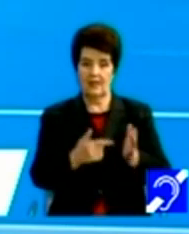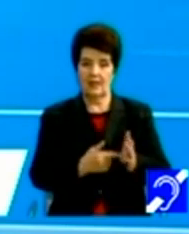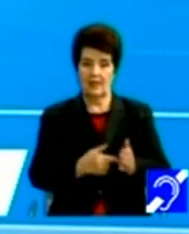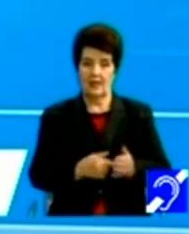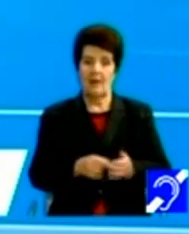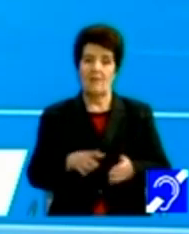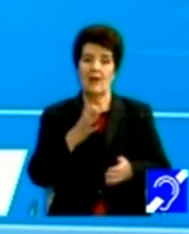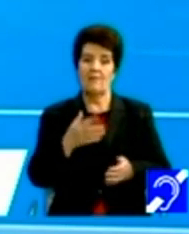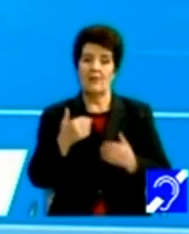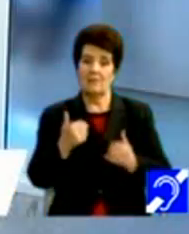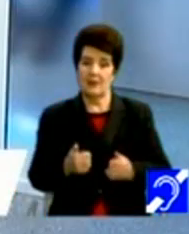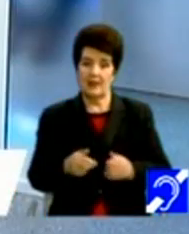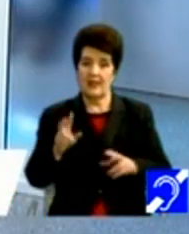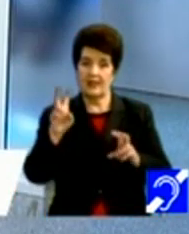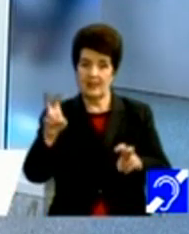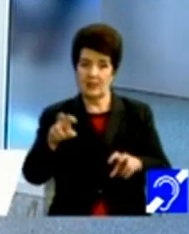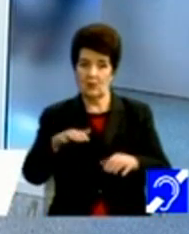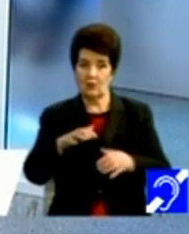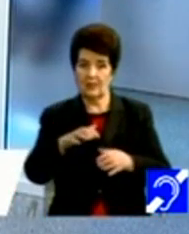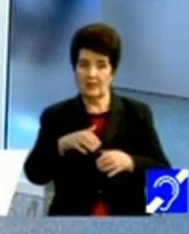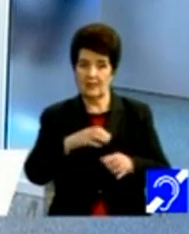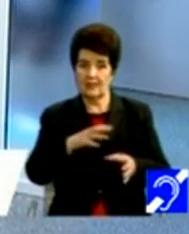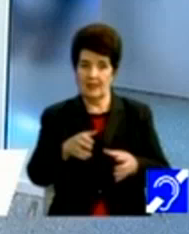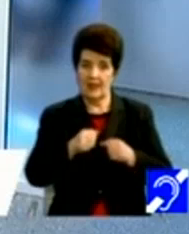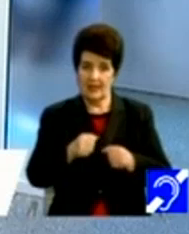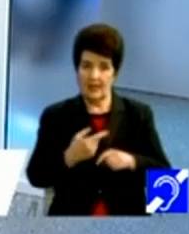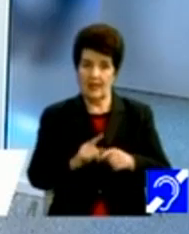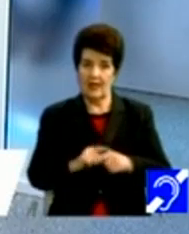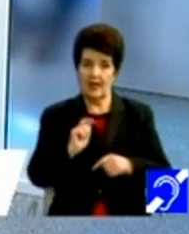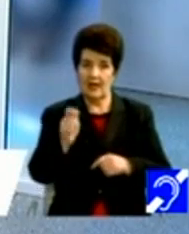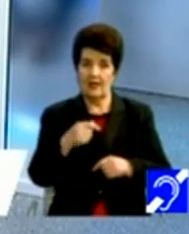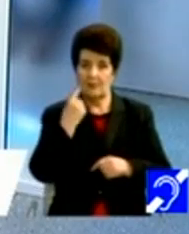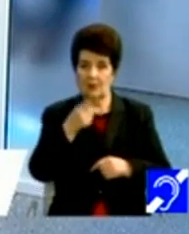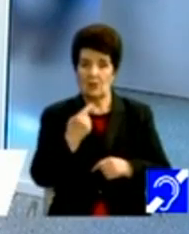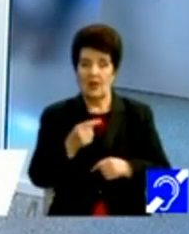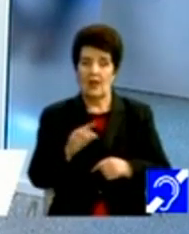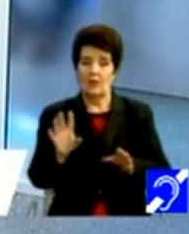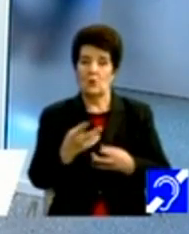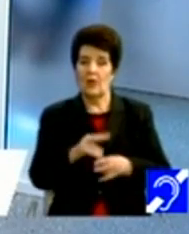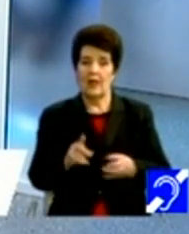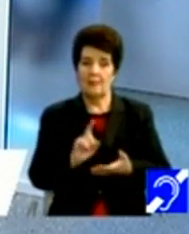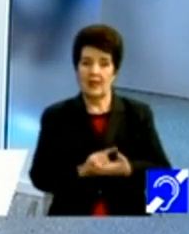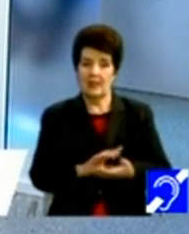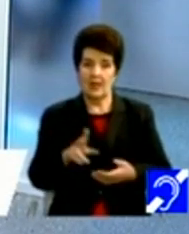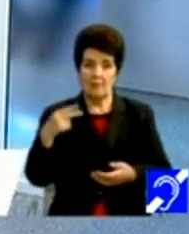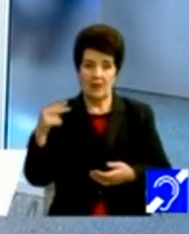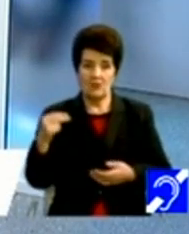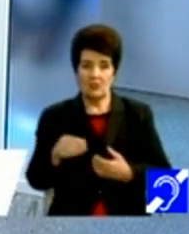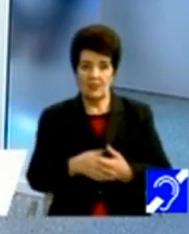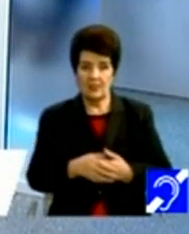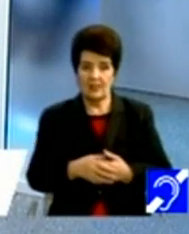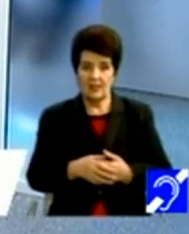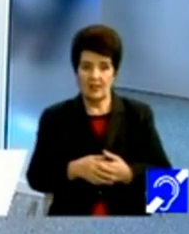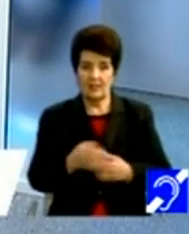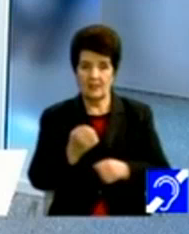Cred că ar fi bine să retragă titlurile pe care le-a dat persoanelor, le-au dat persoanelor care nu le-au meritat. Ca președinte să retrageți titlurile